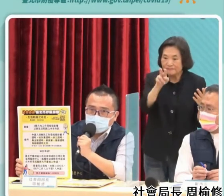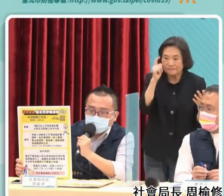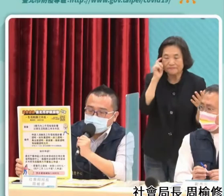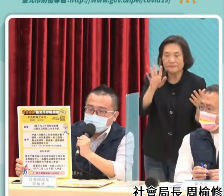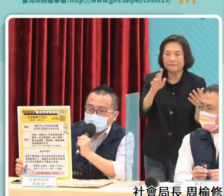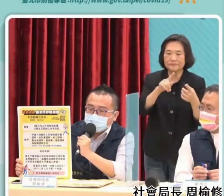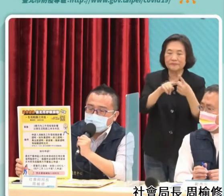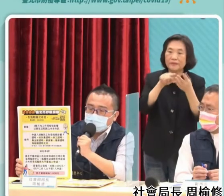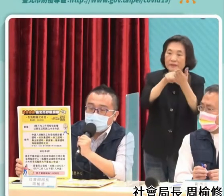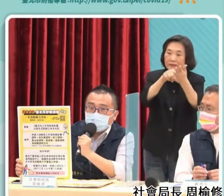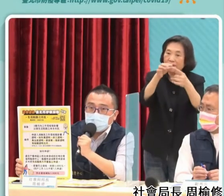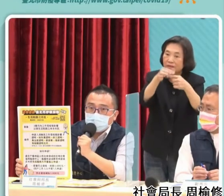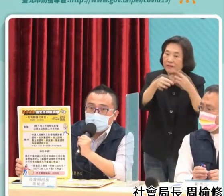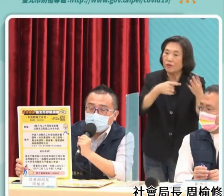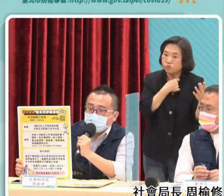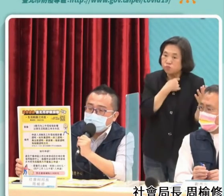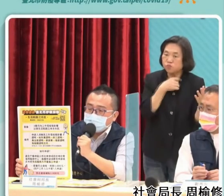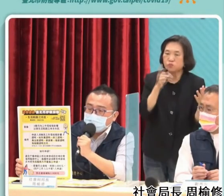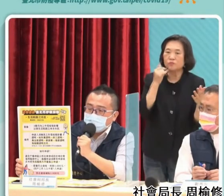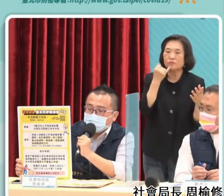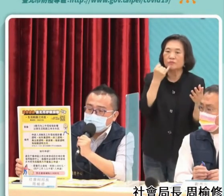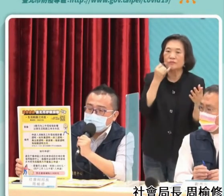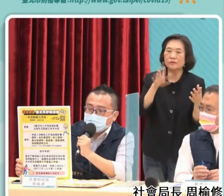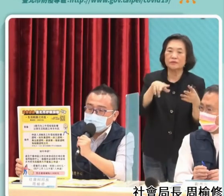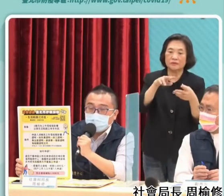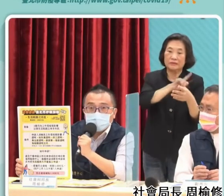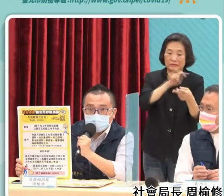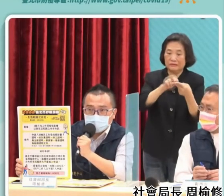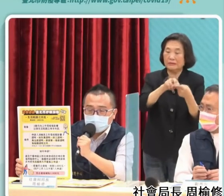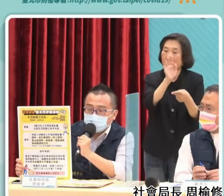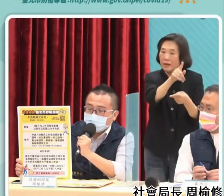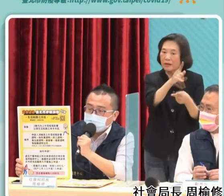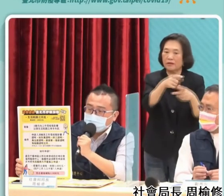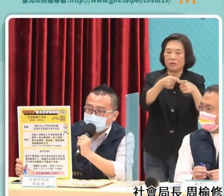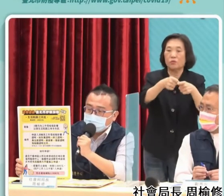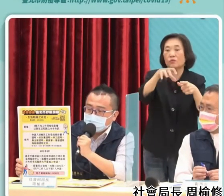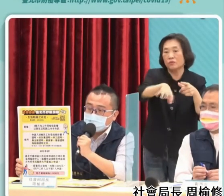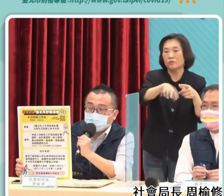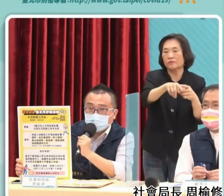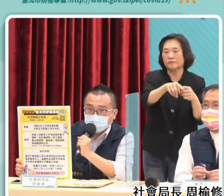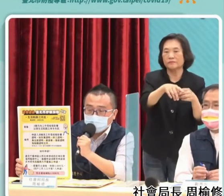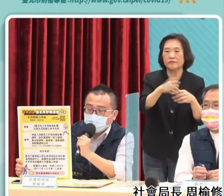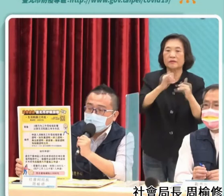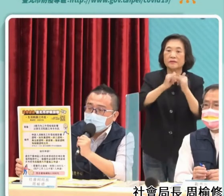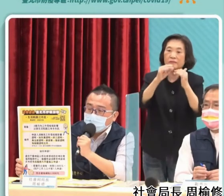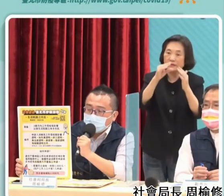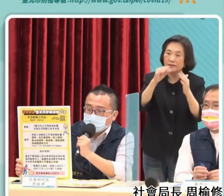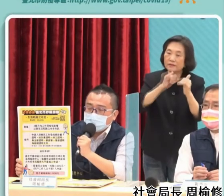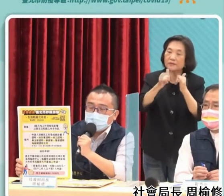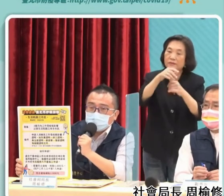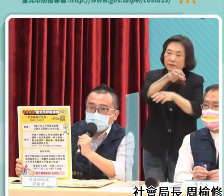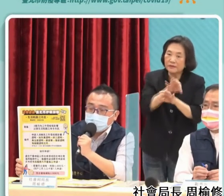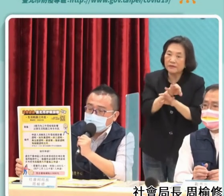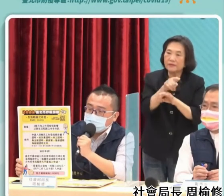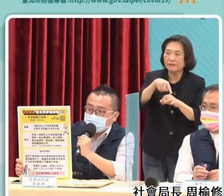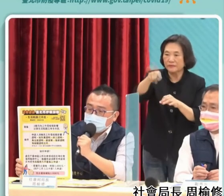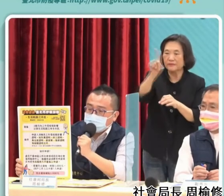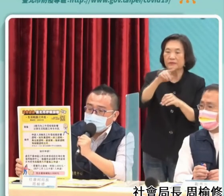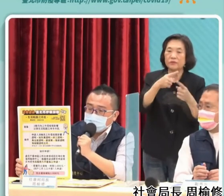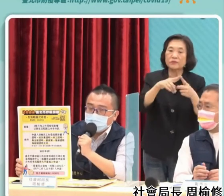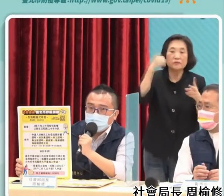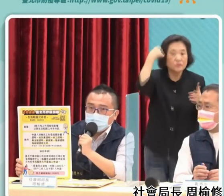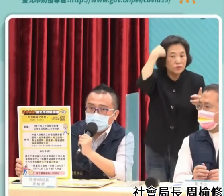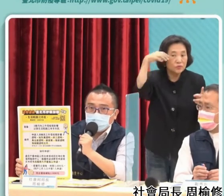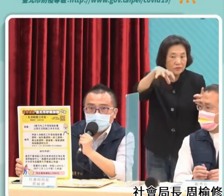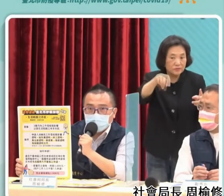有需要的市民可以到第一户籍地区的公所，就户籍的公所的社会课，或者是说您居住地